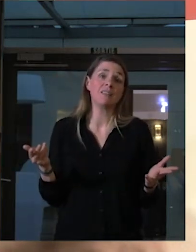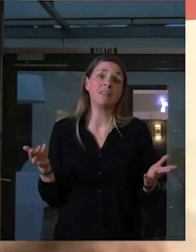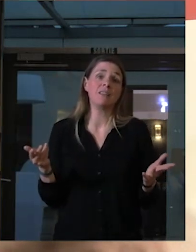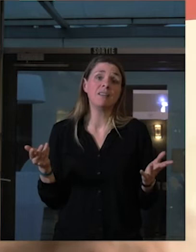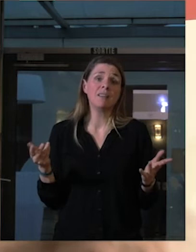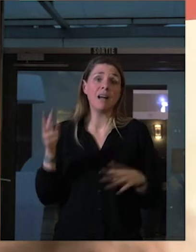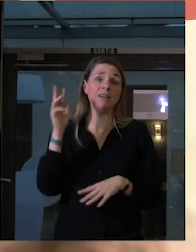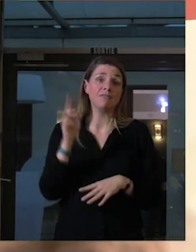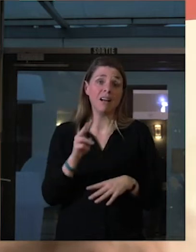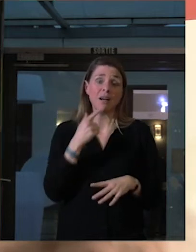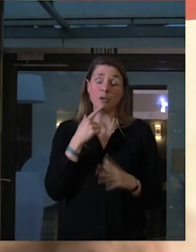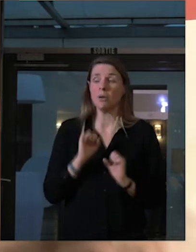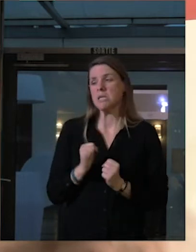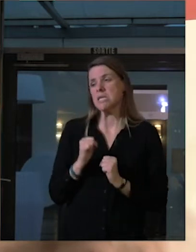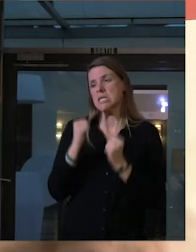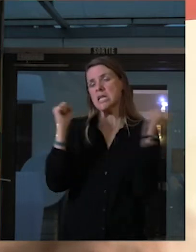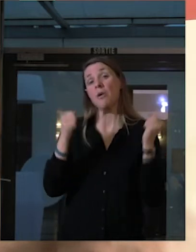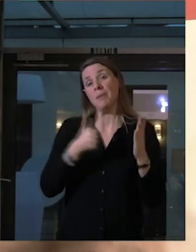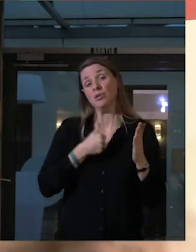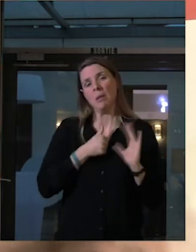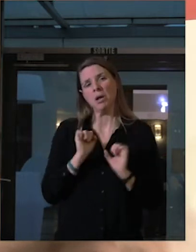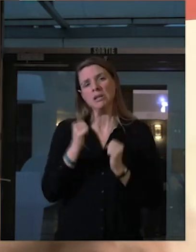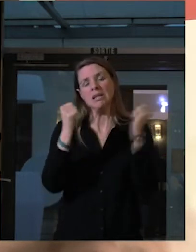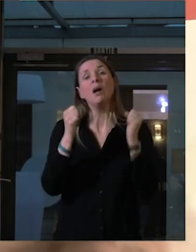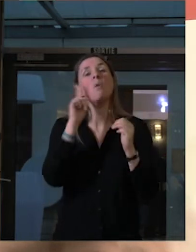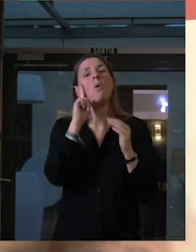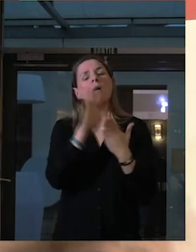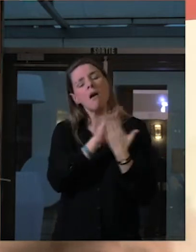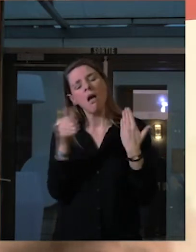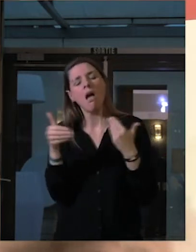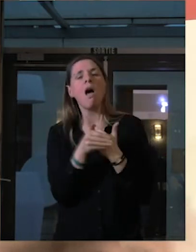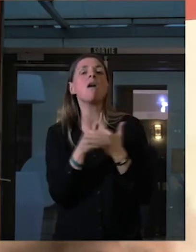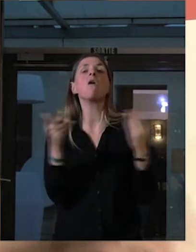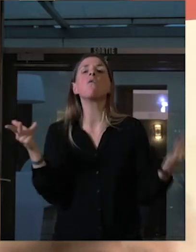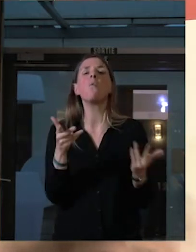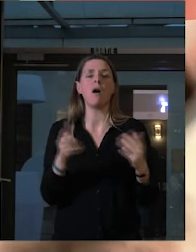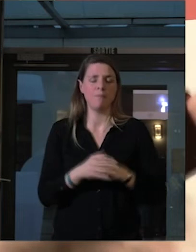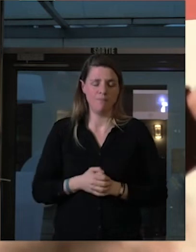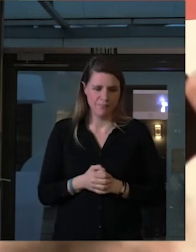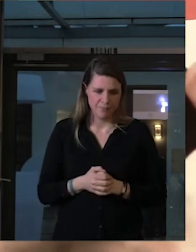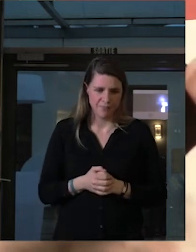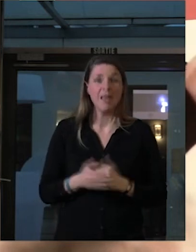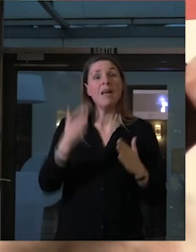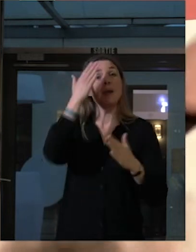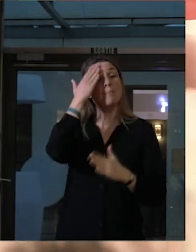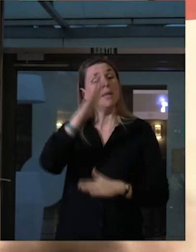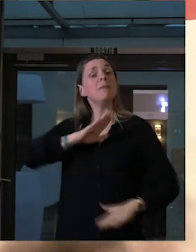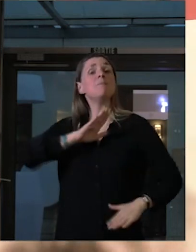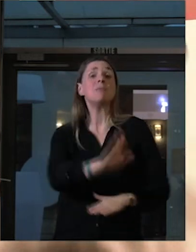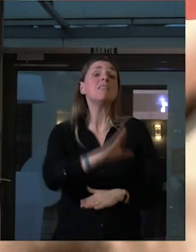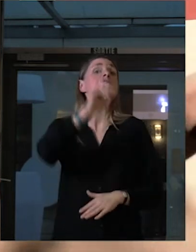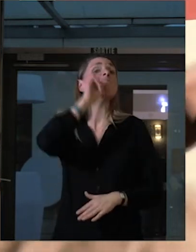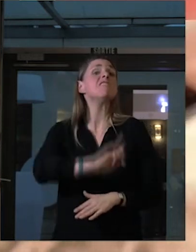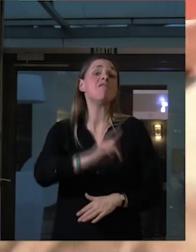m'ont passablement agacée, je ne vous le cache pas, parce qu'en fait, ça sous-entend quoi derrière ? Ça sous-entend que parce que ce sont des filles, il faut